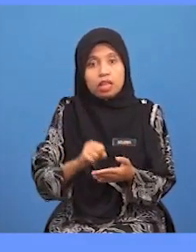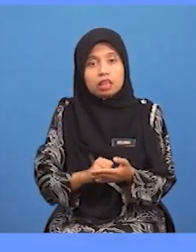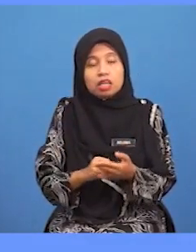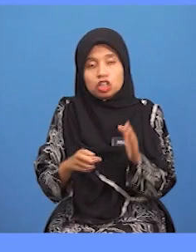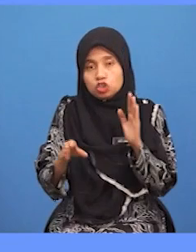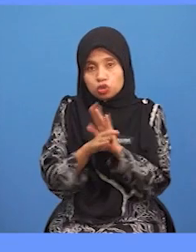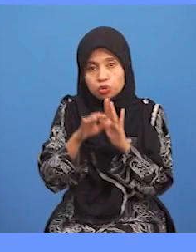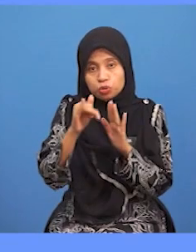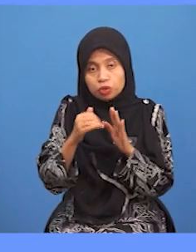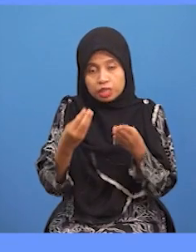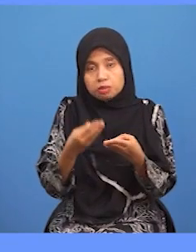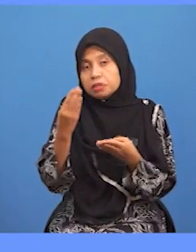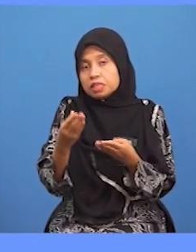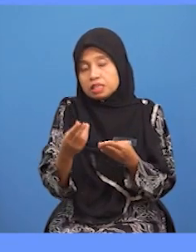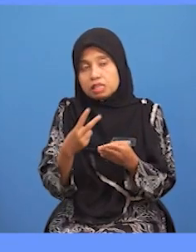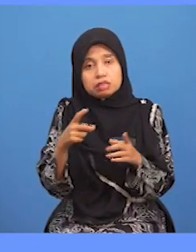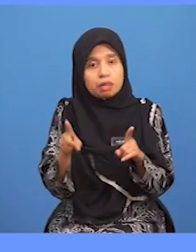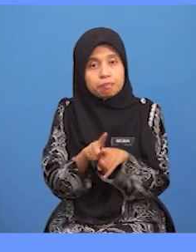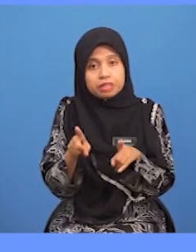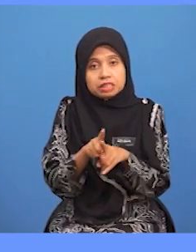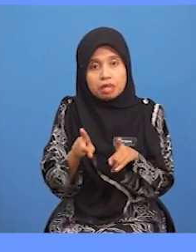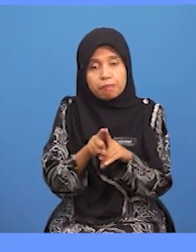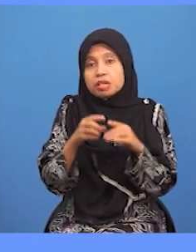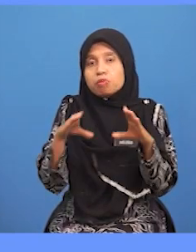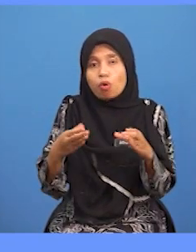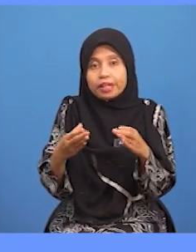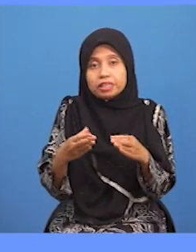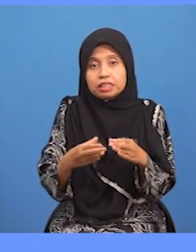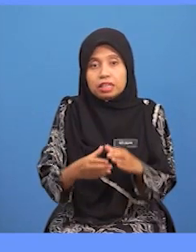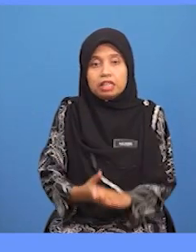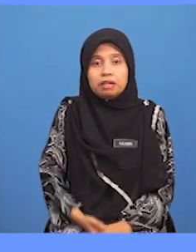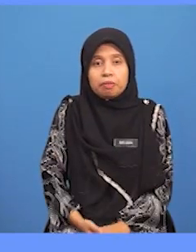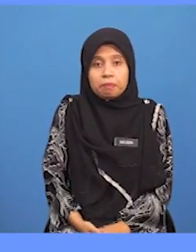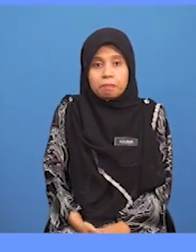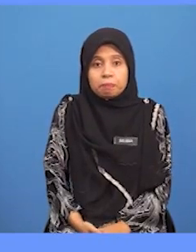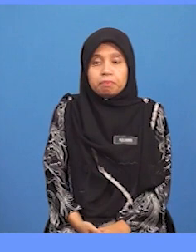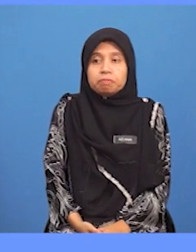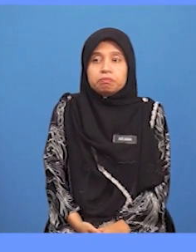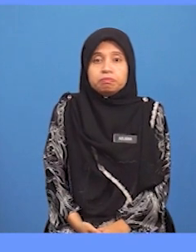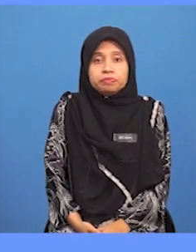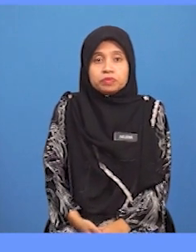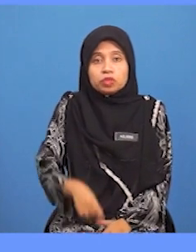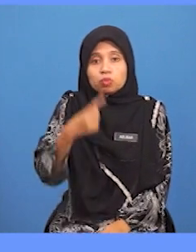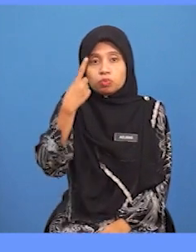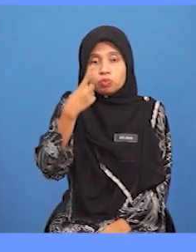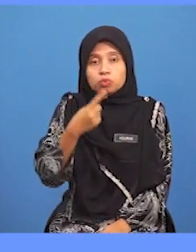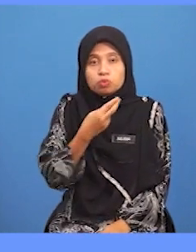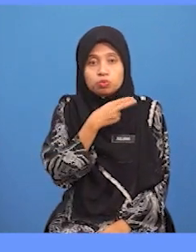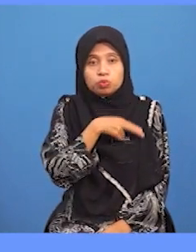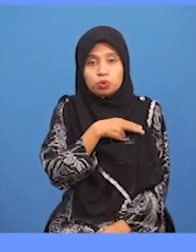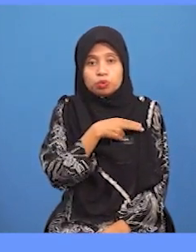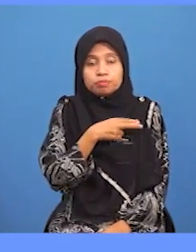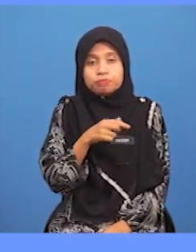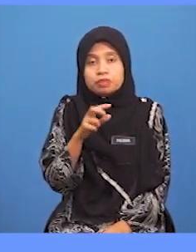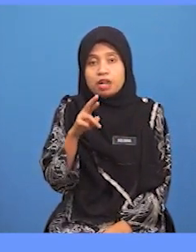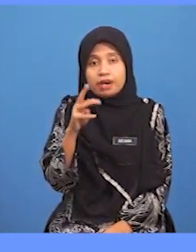soalan yang cikgu berikan sebelum ini, kita akan mengira unit keluaran yang diperlukan. Untung yang disasarkan